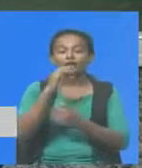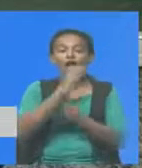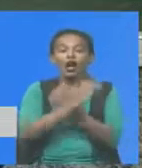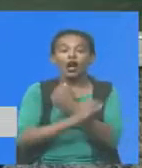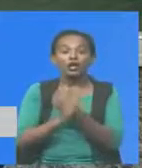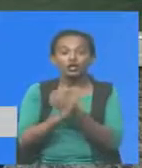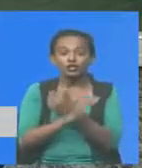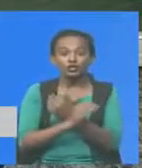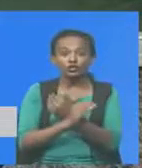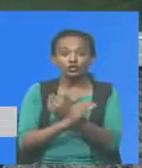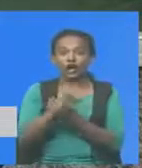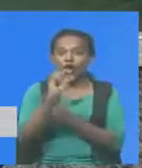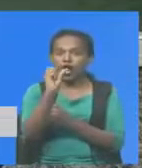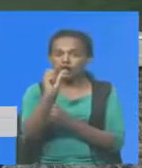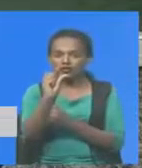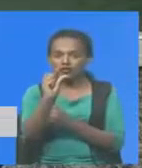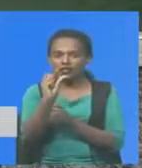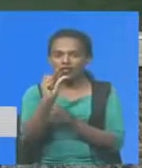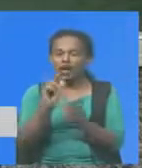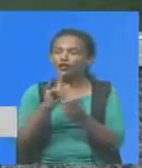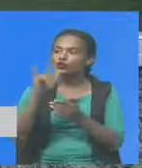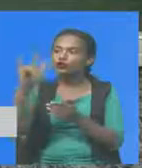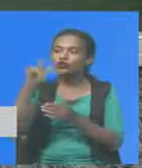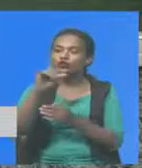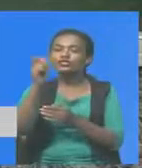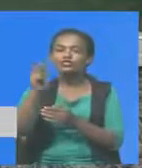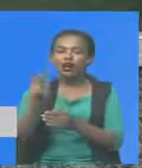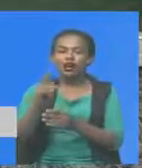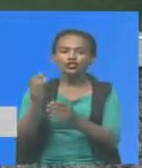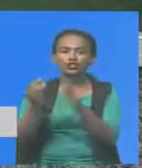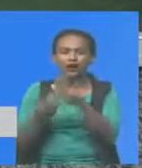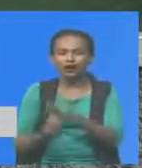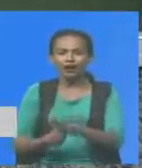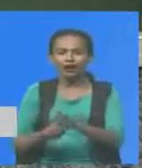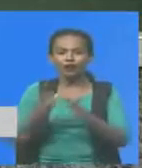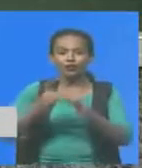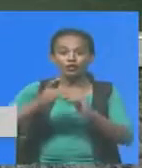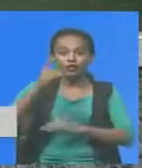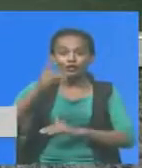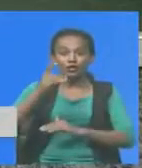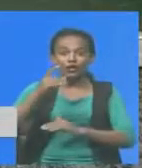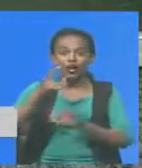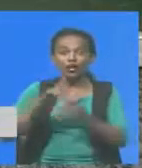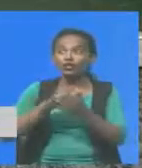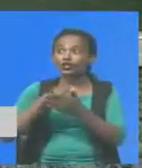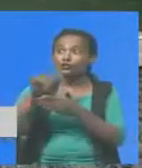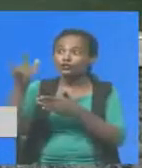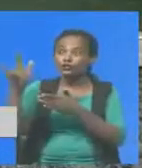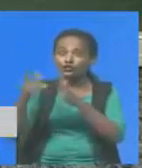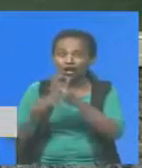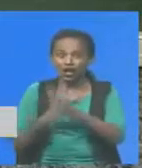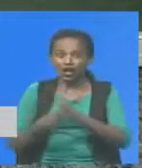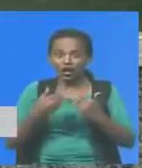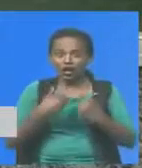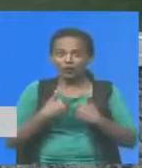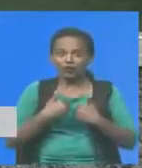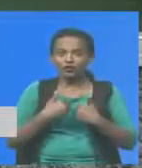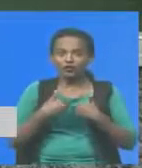ሀገራችን አነስተኛ የውጭ ዕዳ ጫና ወደ ከፍተኛ የውጭ ዕዳ ጫና ካለባቸው ሀገራት